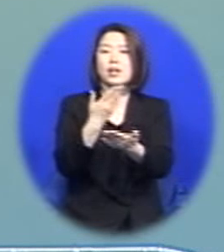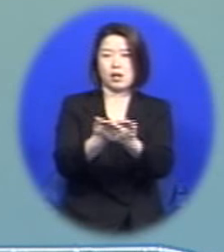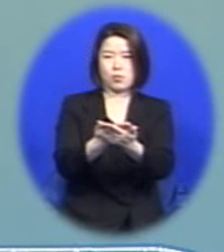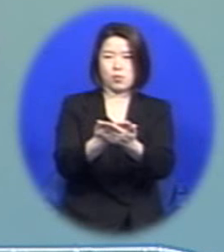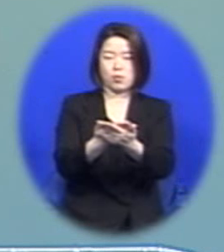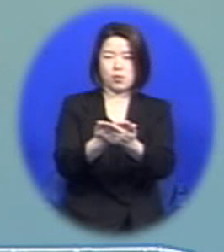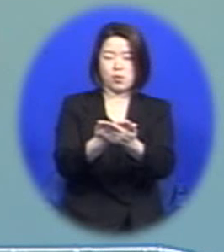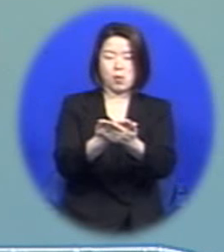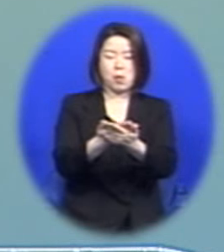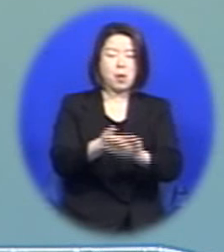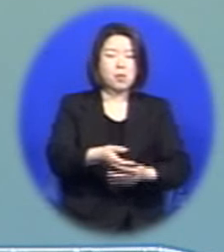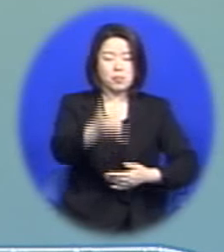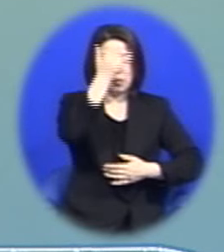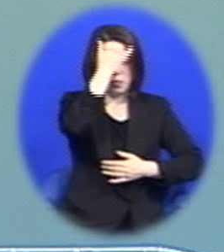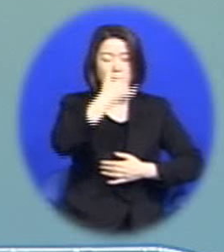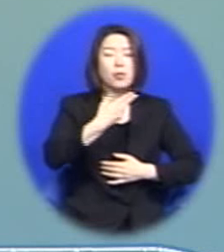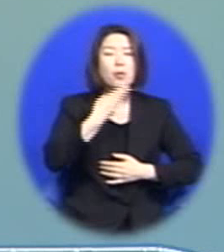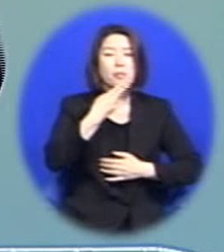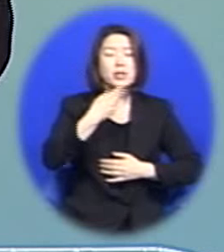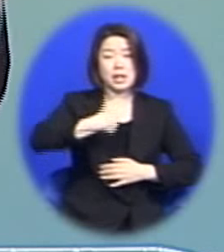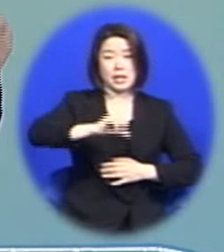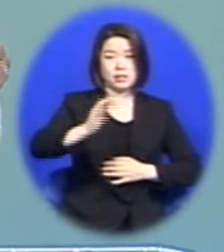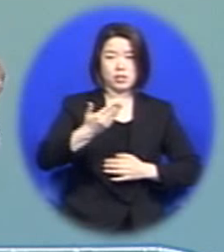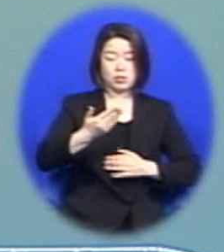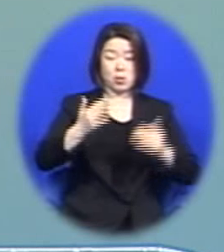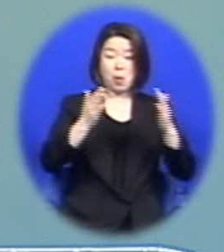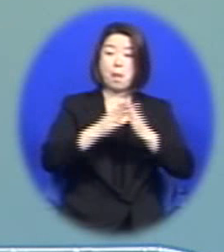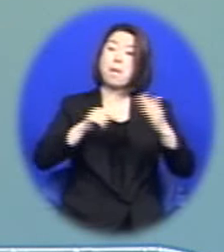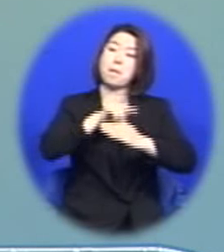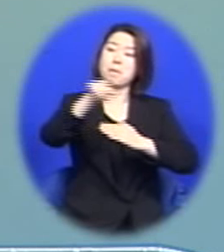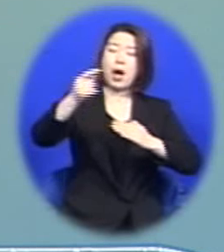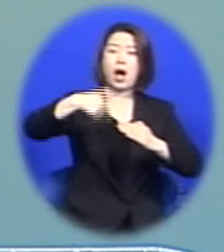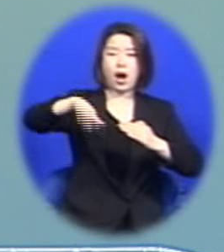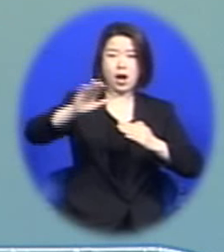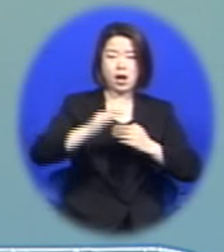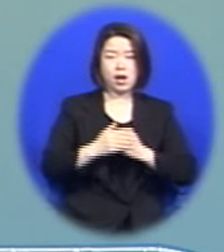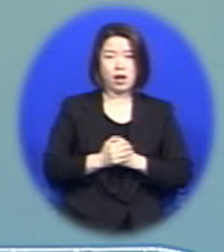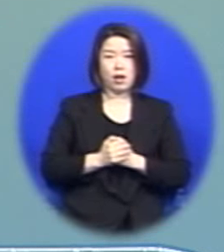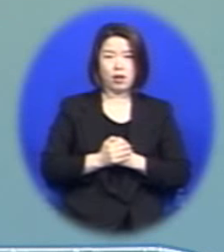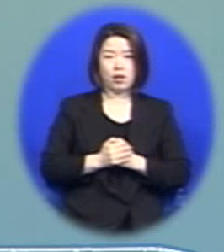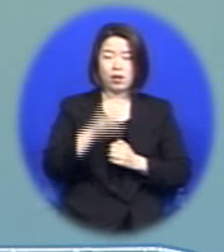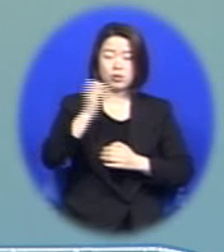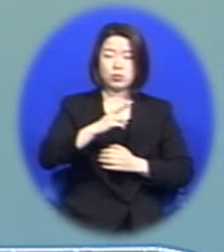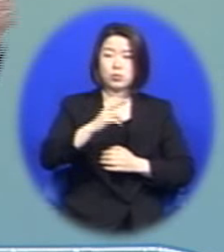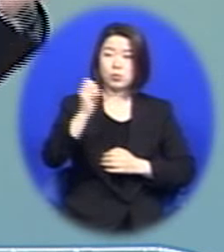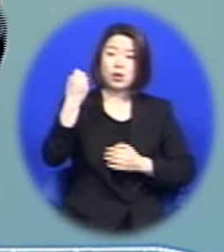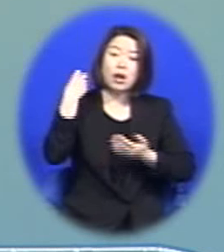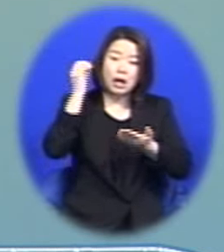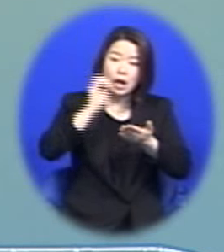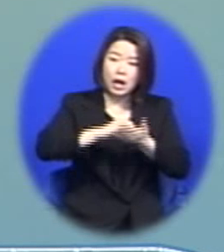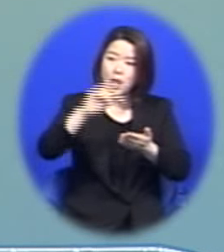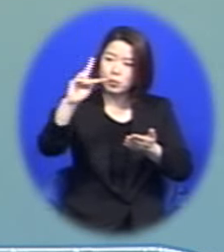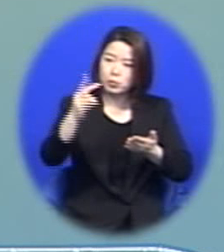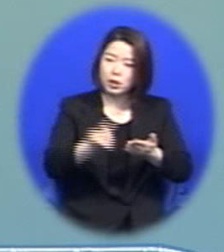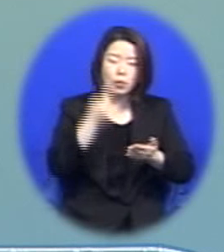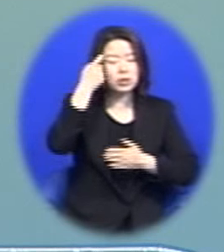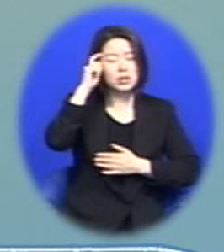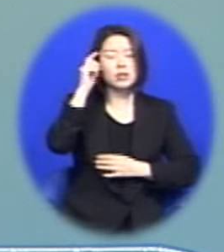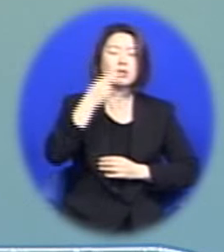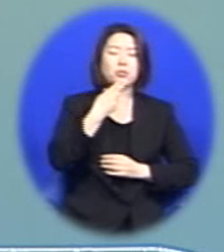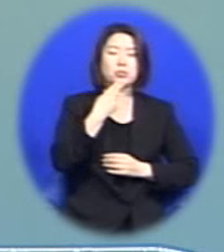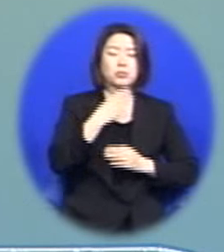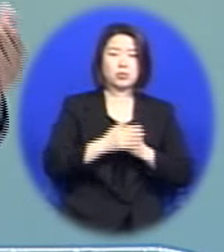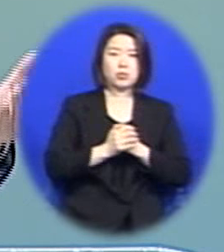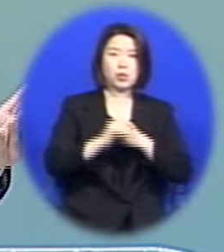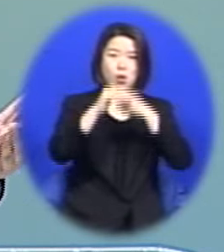침낭 하고 싶어서 그리고 집을 나갔습니다 그리고 다시 집으로 돌아올 거라고 생각 안했습니다